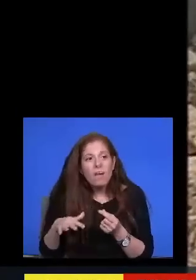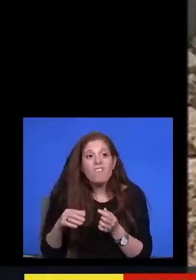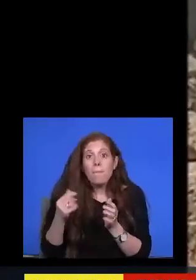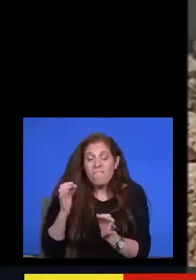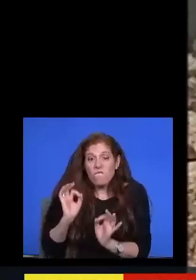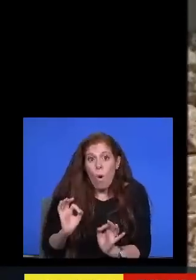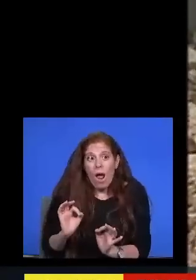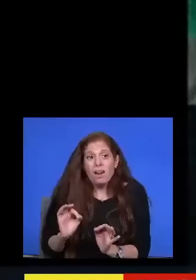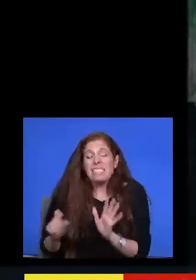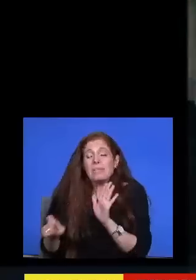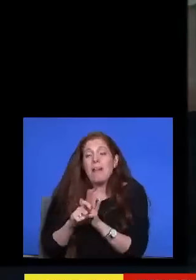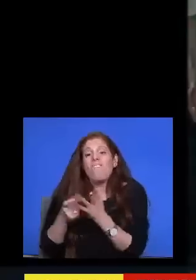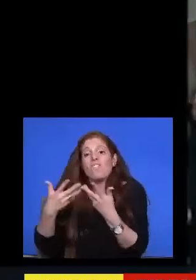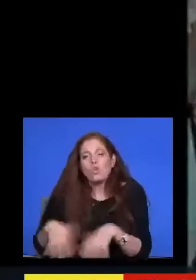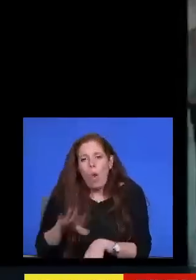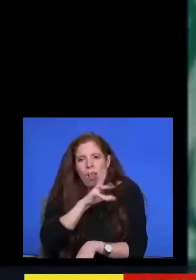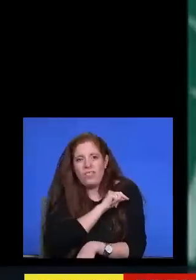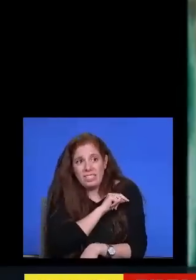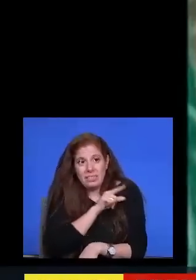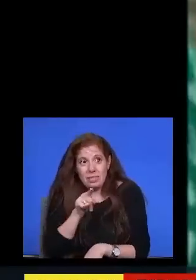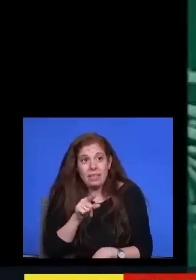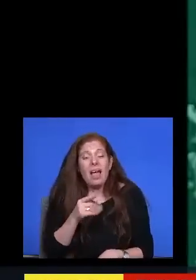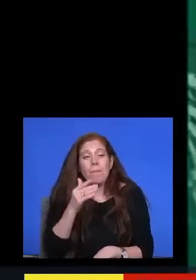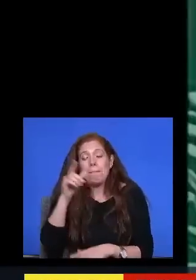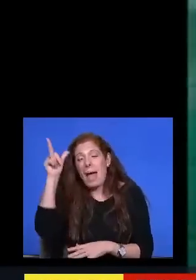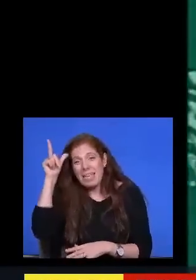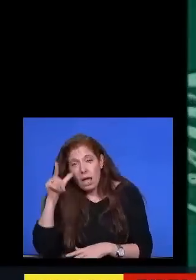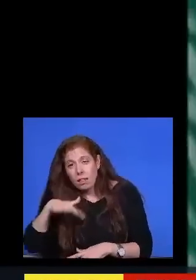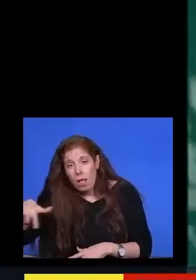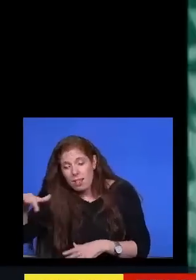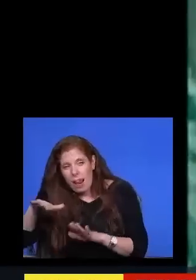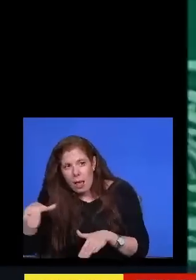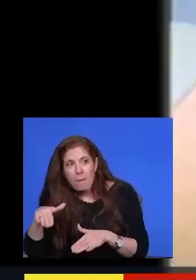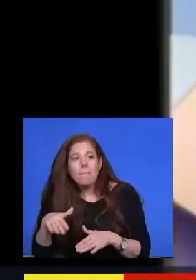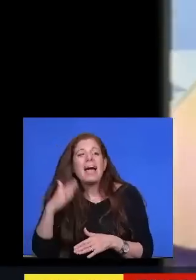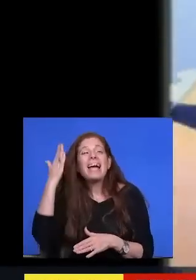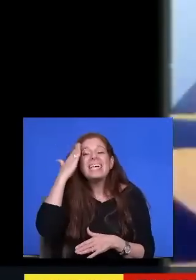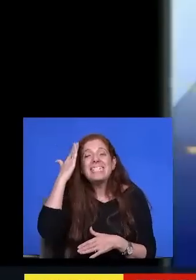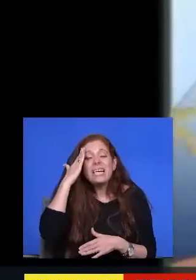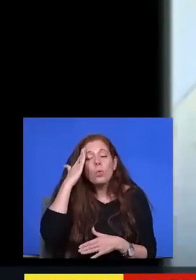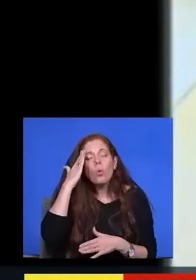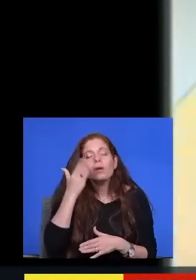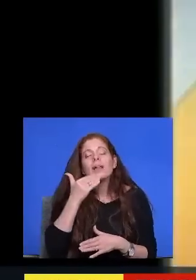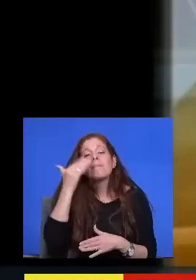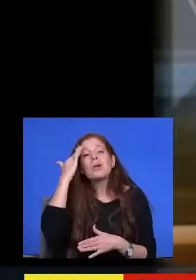פלסטין מהירדן לים. הישראלים הכירו אז מקרוב את המושג פיגוע התאבדות.